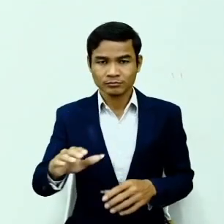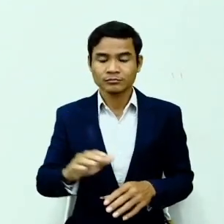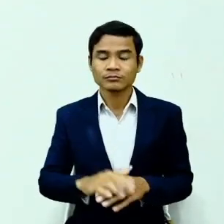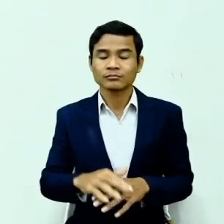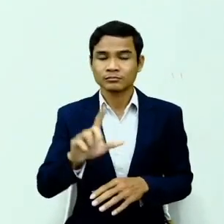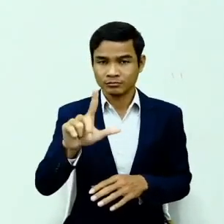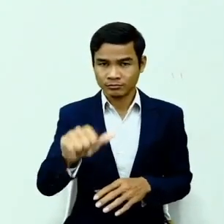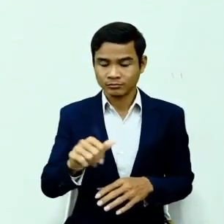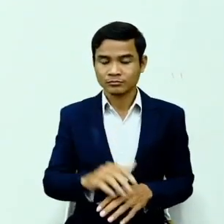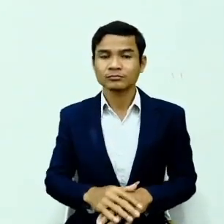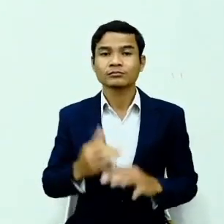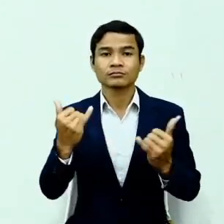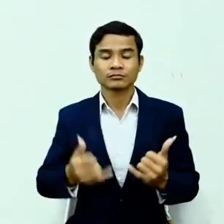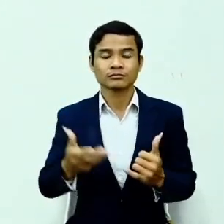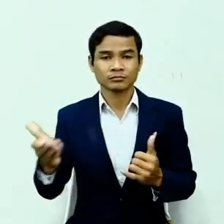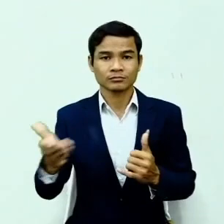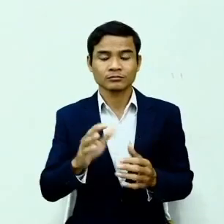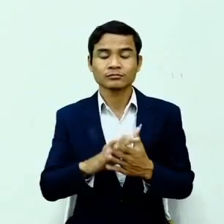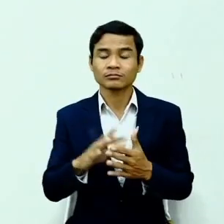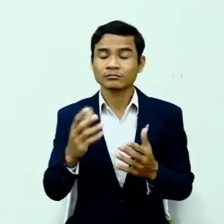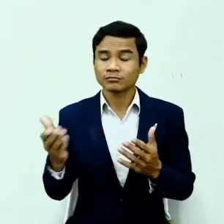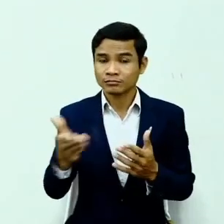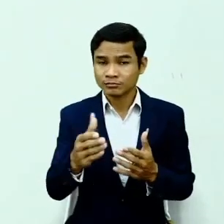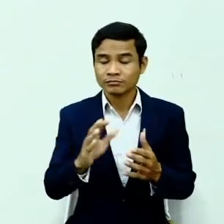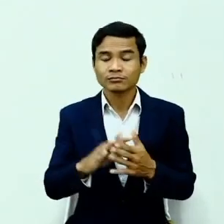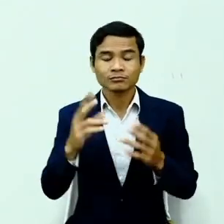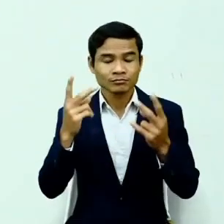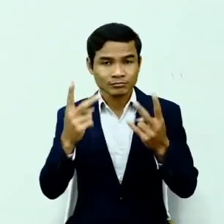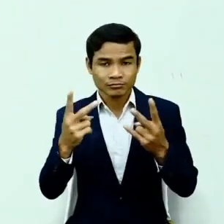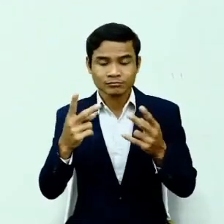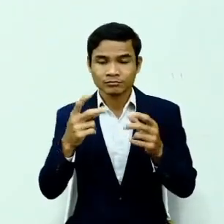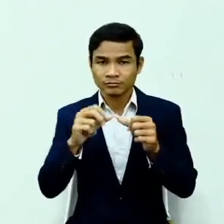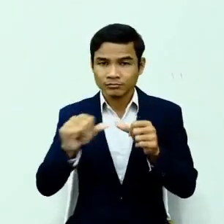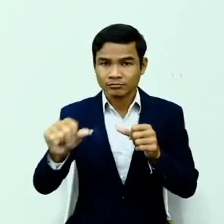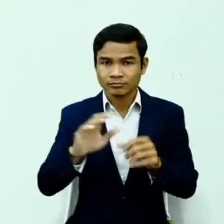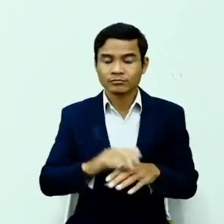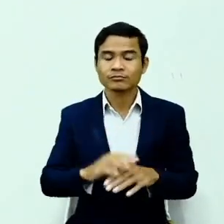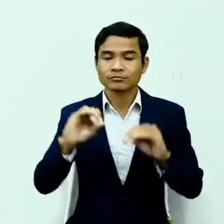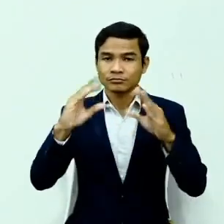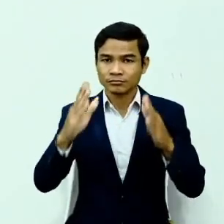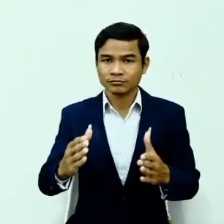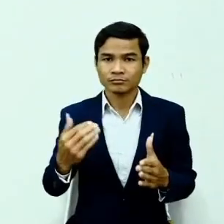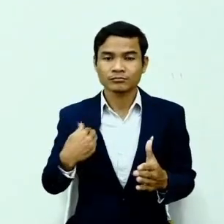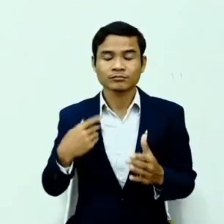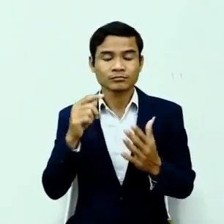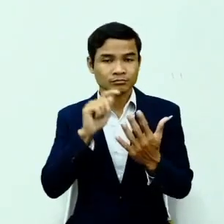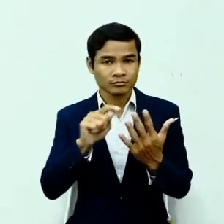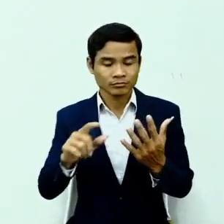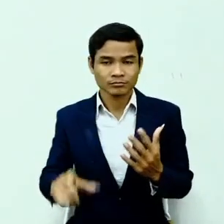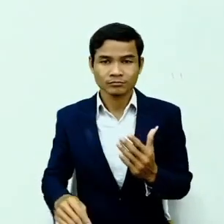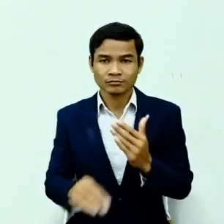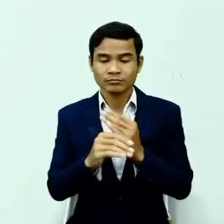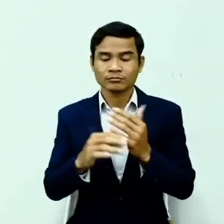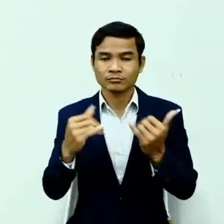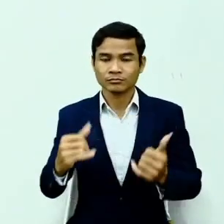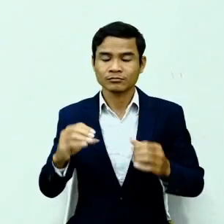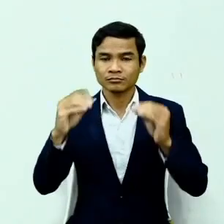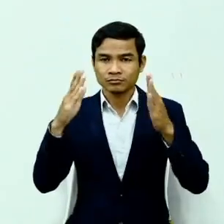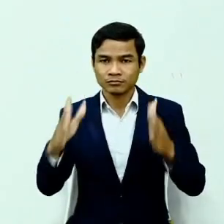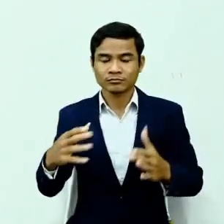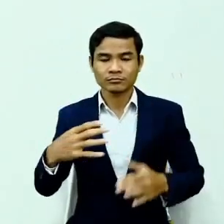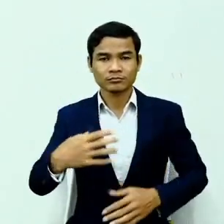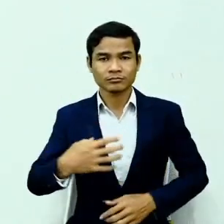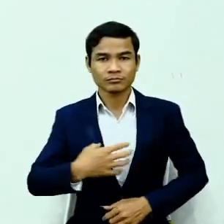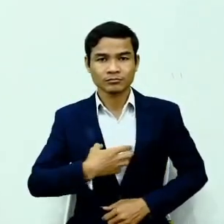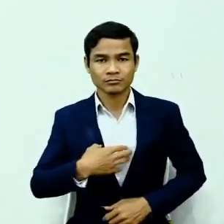mùi rồi. Nhưng chân là lấy con. Châu rồi mình chùm mùi nè cừu bằng tò. Nhưng chân nè cừu mấy rộp bằng thaym. Ở lấy nè cừu chân ban ao chùm